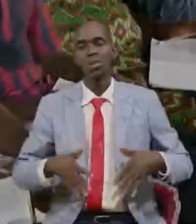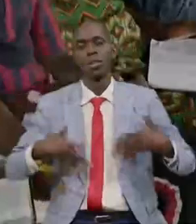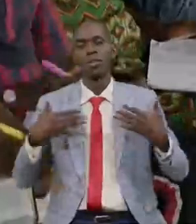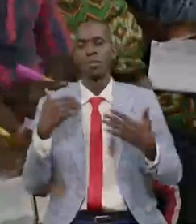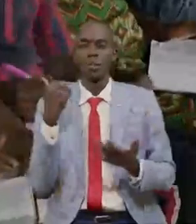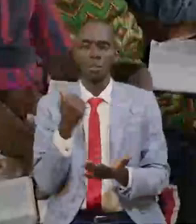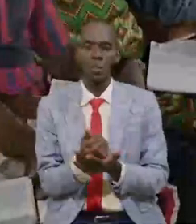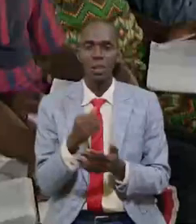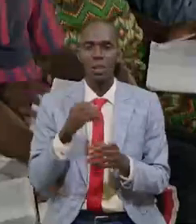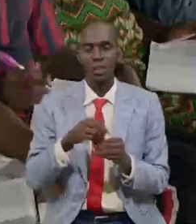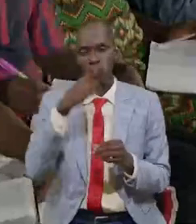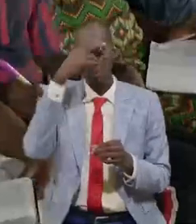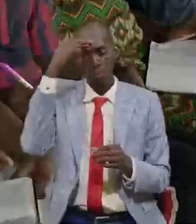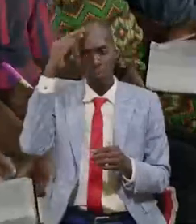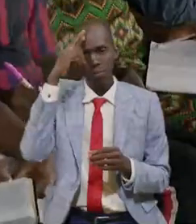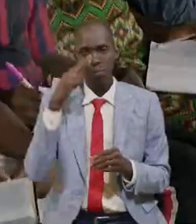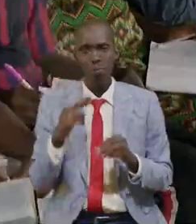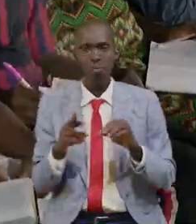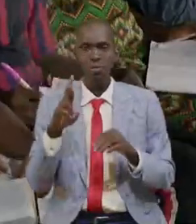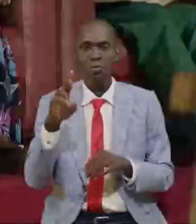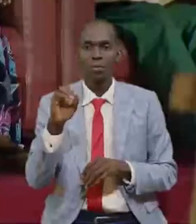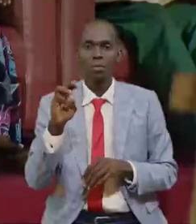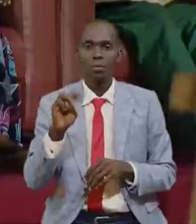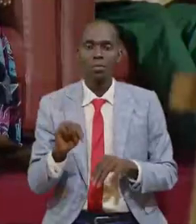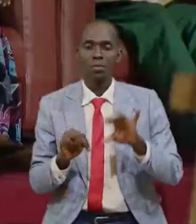Romains chapitre 8, verset 1.